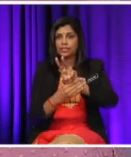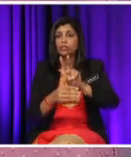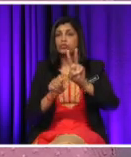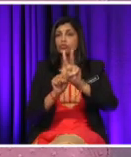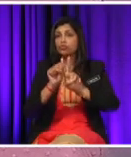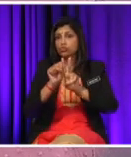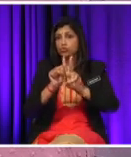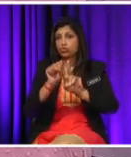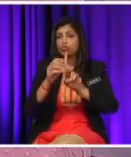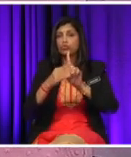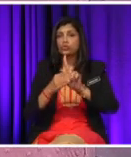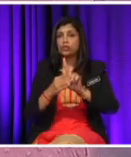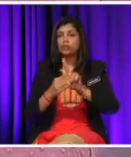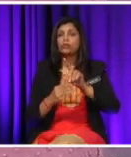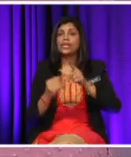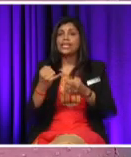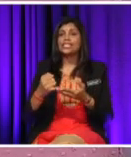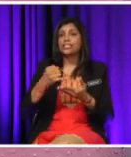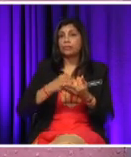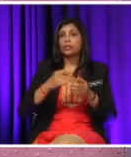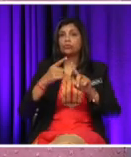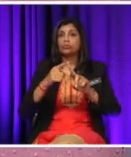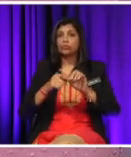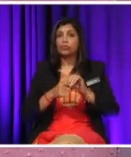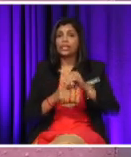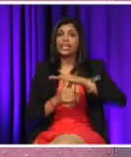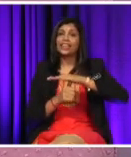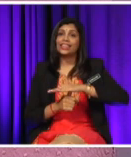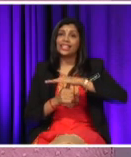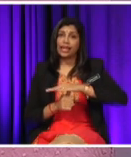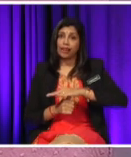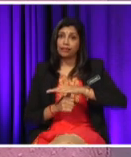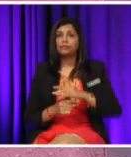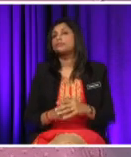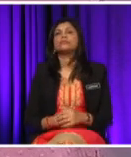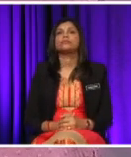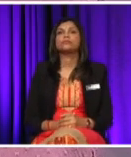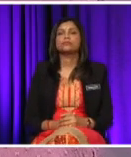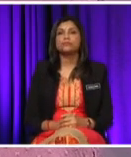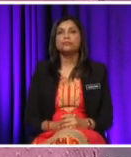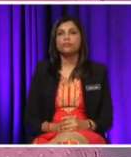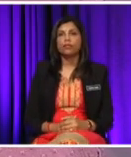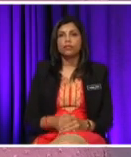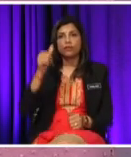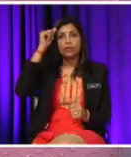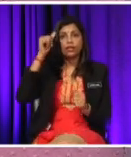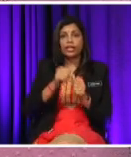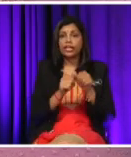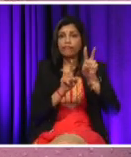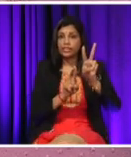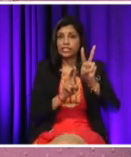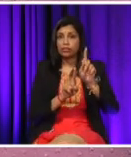contoh untuk hukum Chaos jadi rumus untuk hukum casas mudah ya